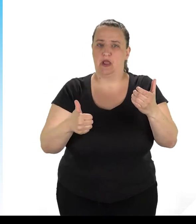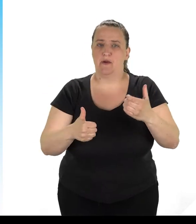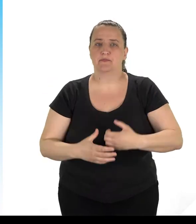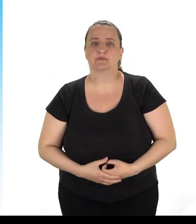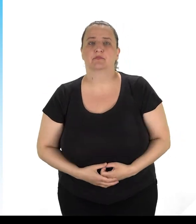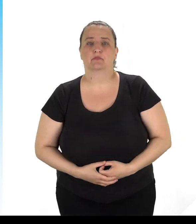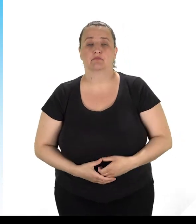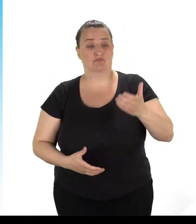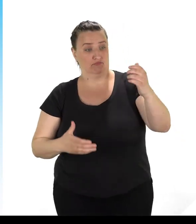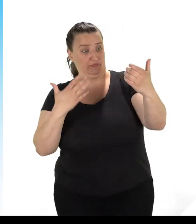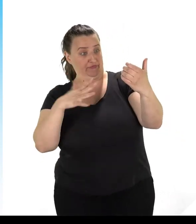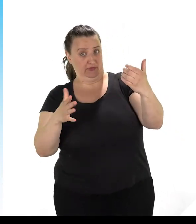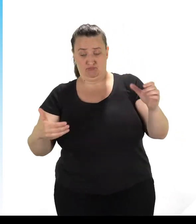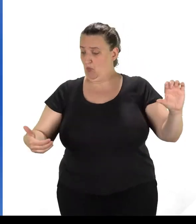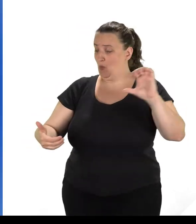Puis secouez.